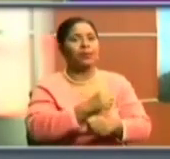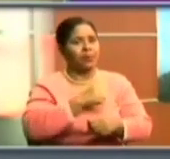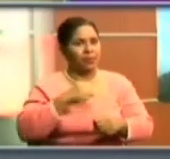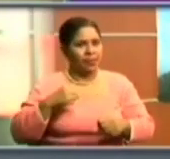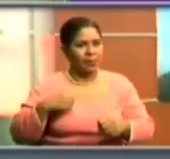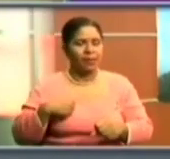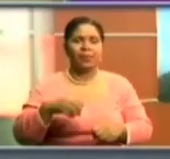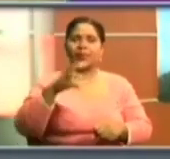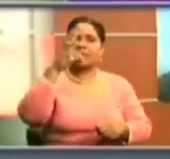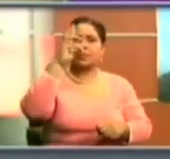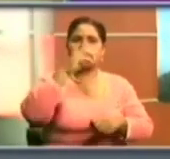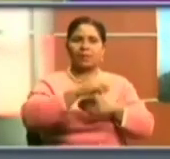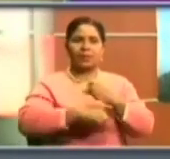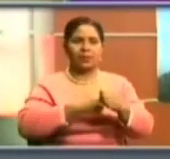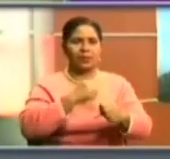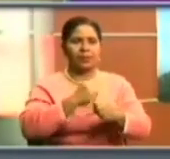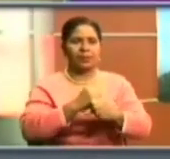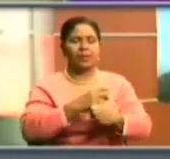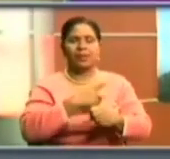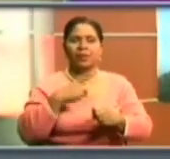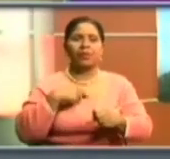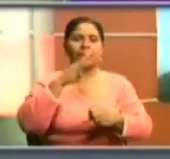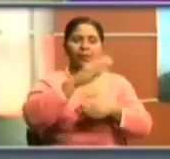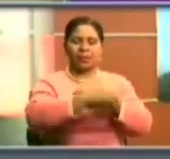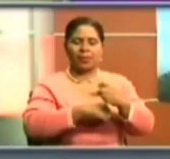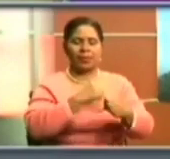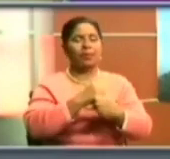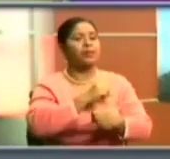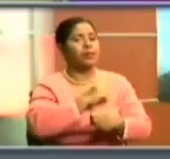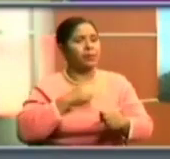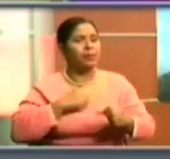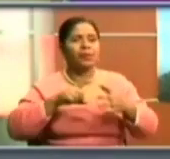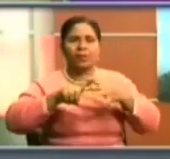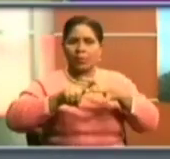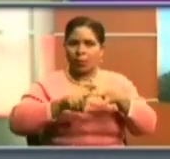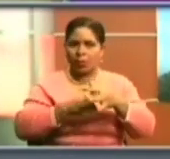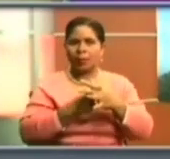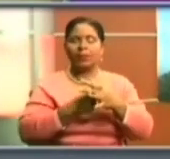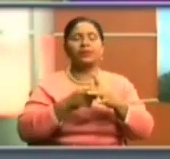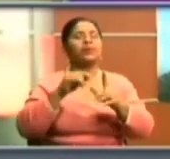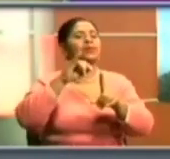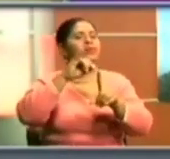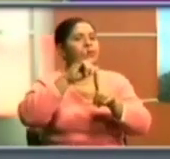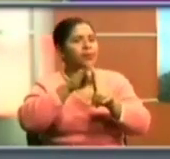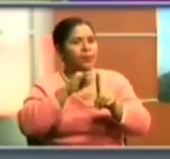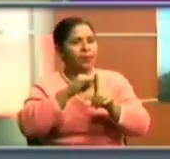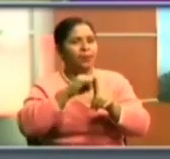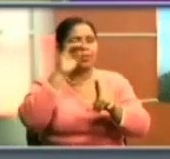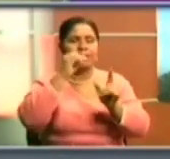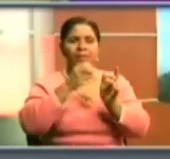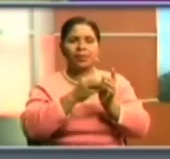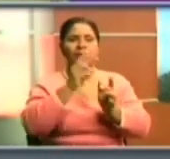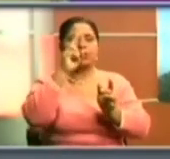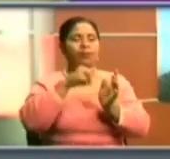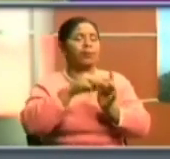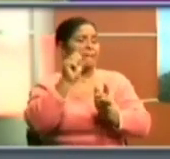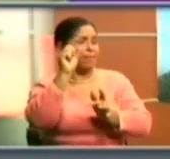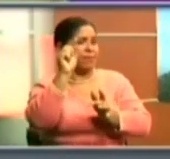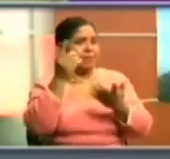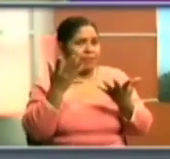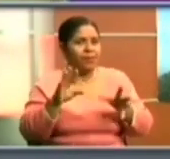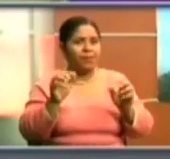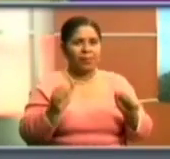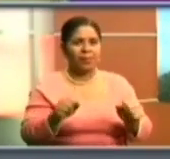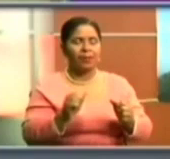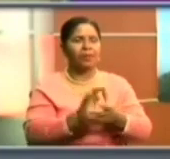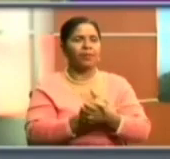ans, mais les gen deux fait 6 à 4 ans. Donc au moins, sénateur commence en janvier 2016, mandat a fini en janvier 2020. L'autre commence en janvier